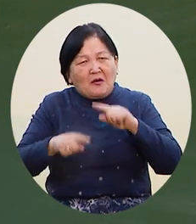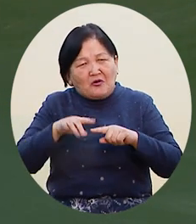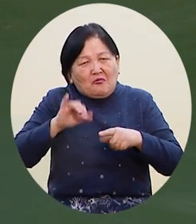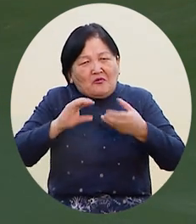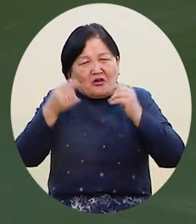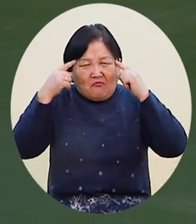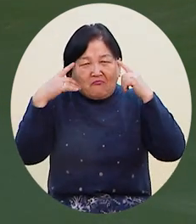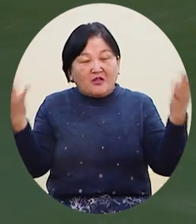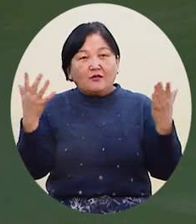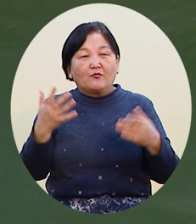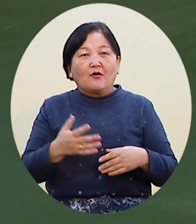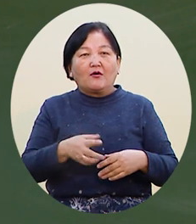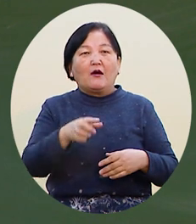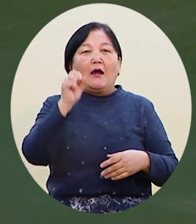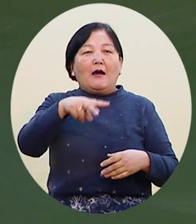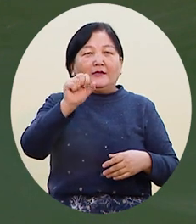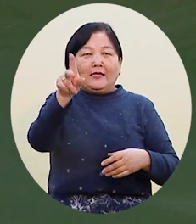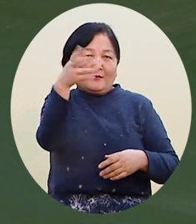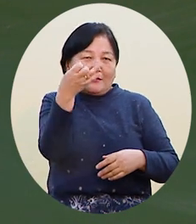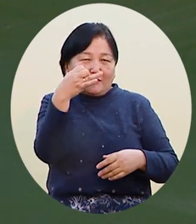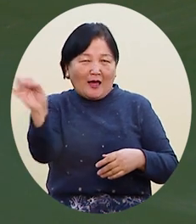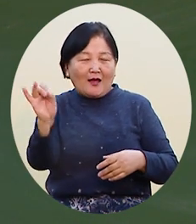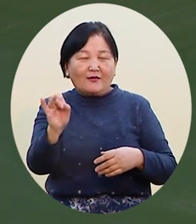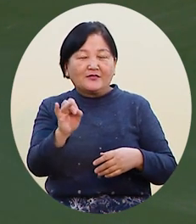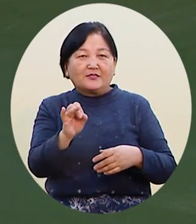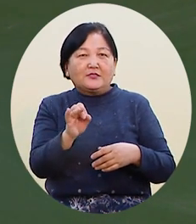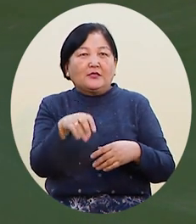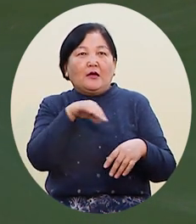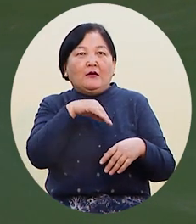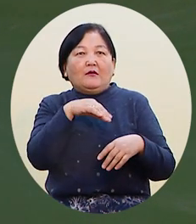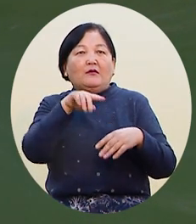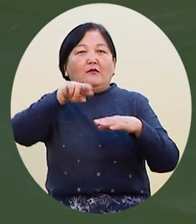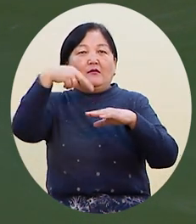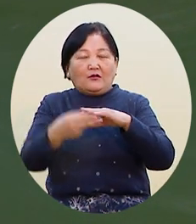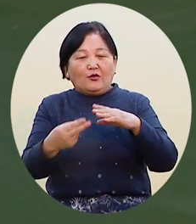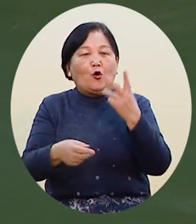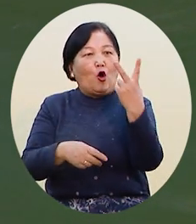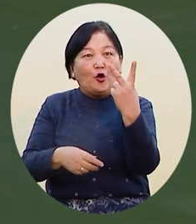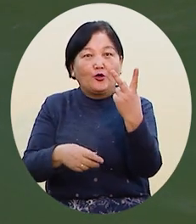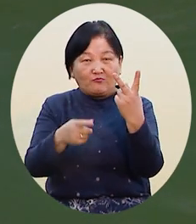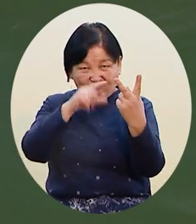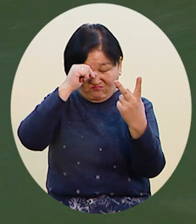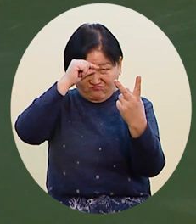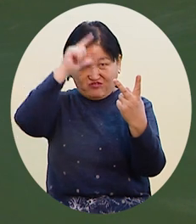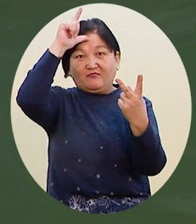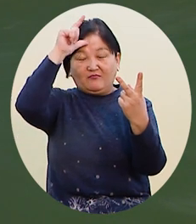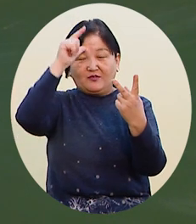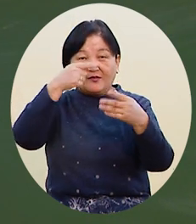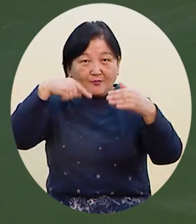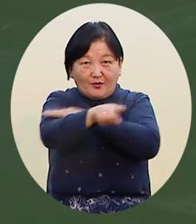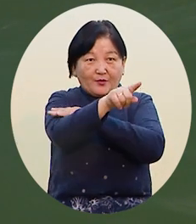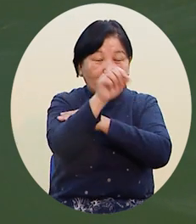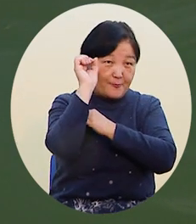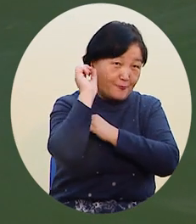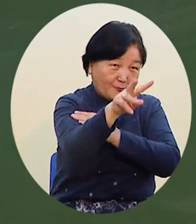бодвол орогдоо ирээдээ хоёр харайх гүүхтэй хурдан харах бараагүй талив. Гайхал авраг